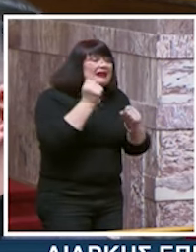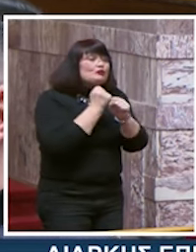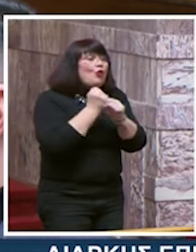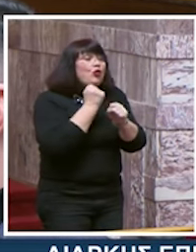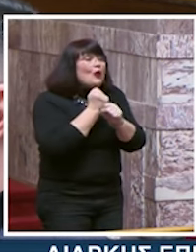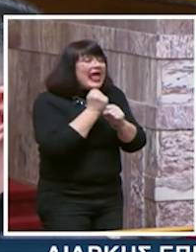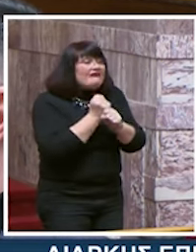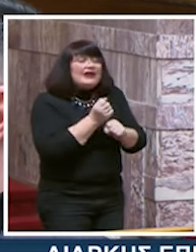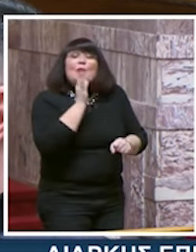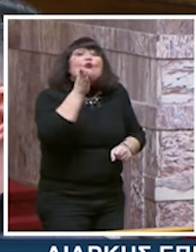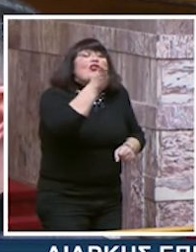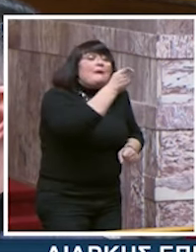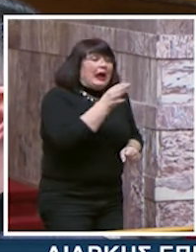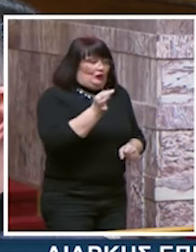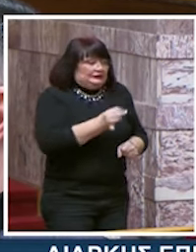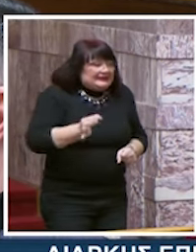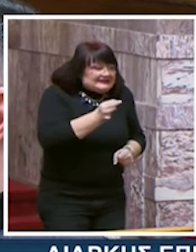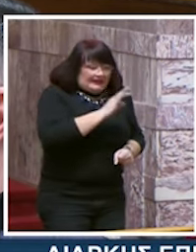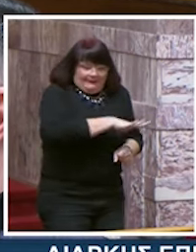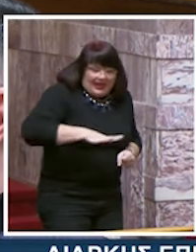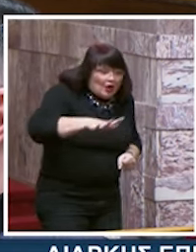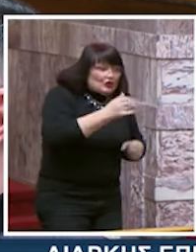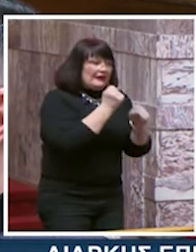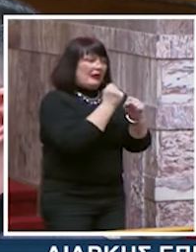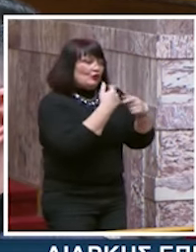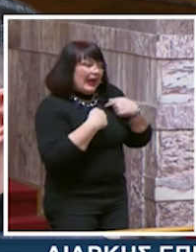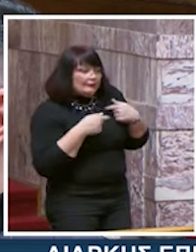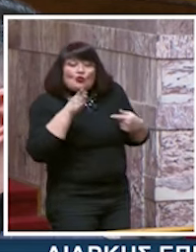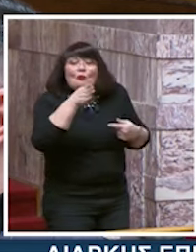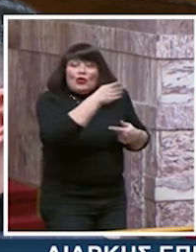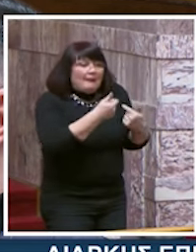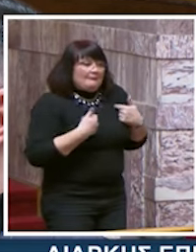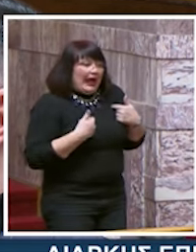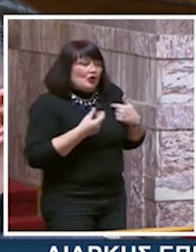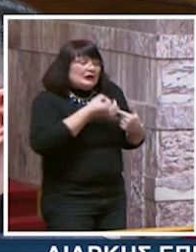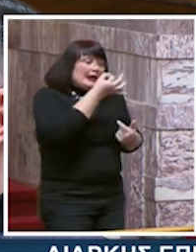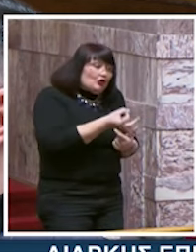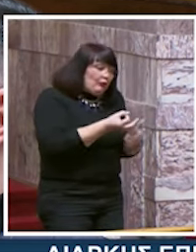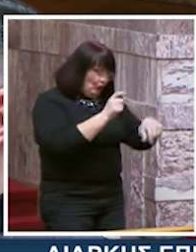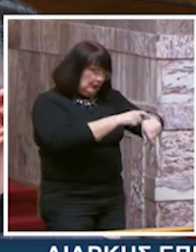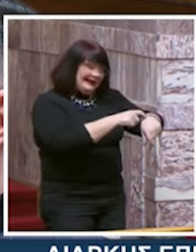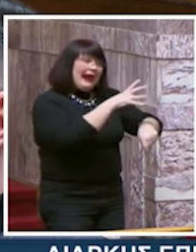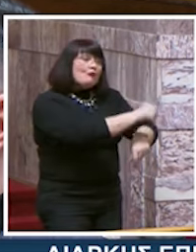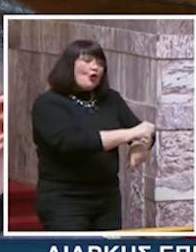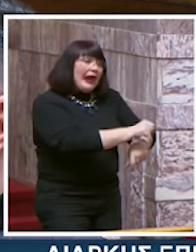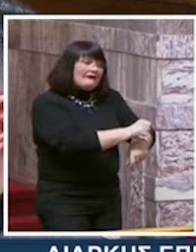σε ποιο νησί, σε ποια περιοχή θα βρίσκεται για να δουλέψει, ώστε να το δηλώσει μέσα στα προβλεπόμενα χρονικά περιθώρια που παρουσιάζει το νομοσχέδιο.